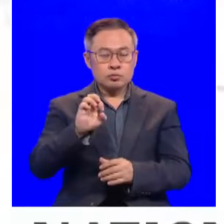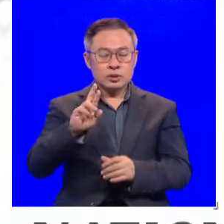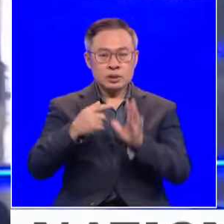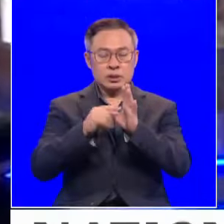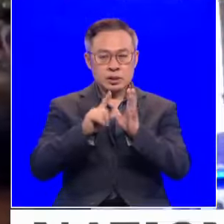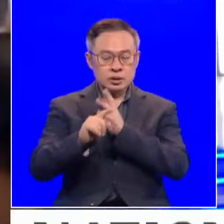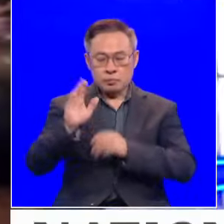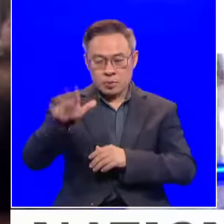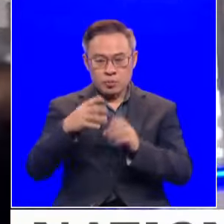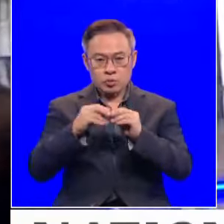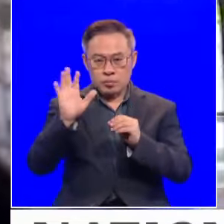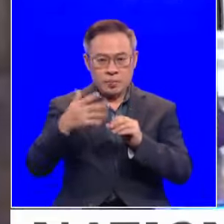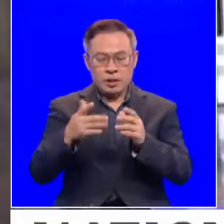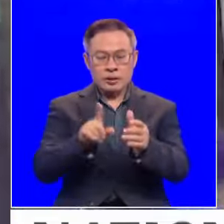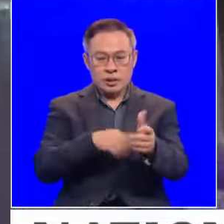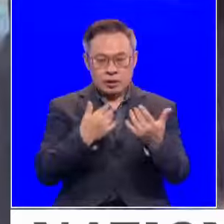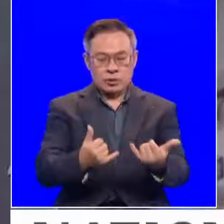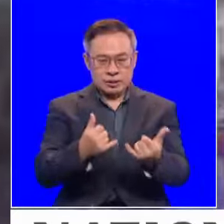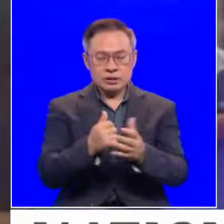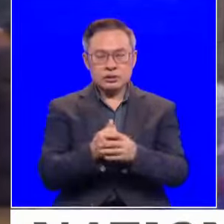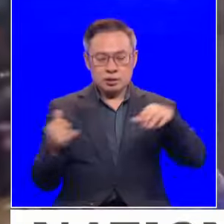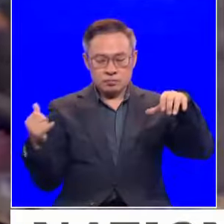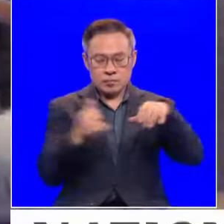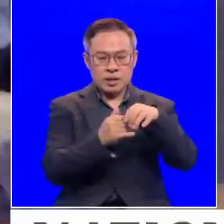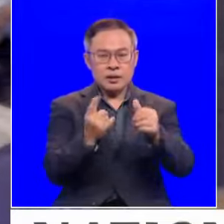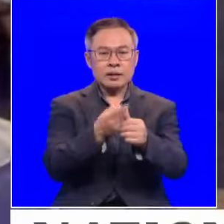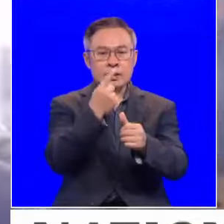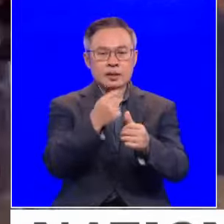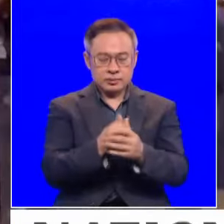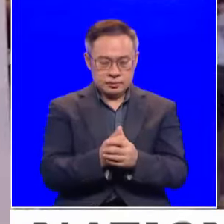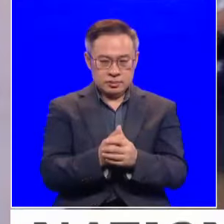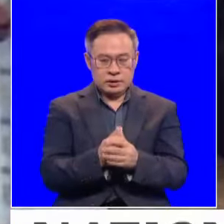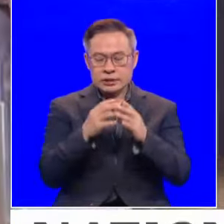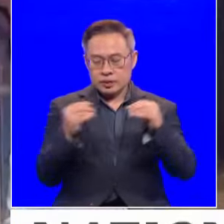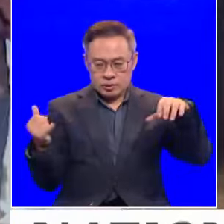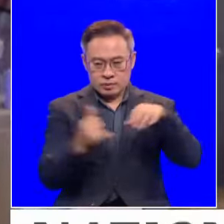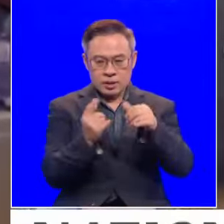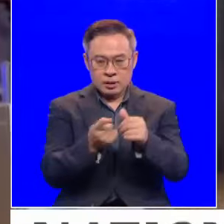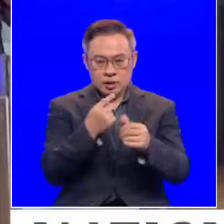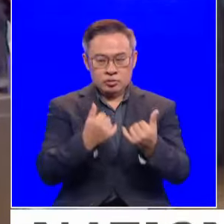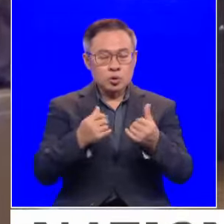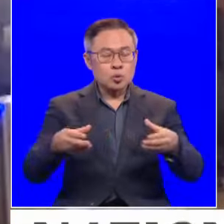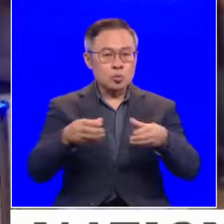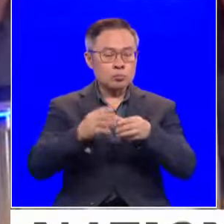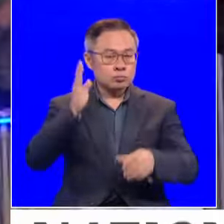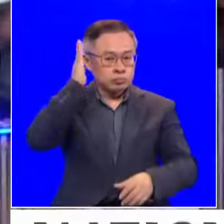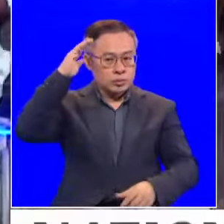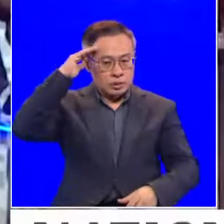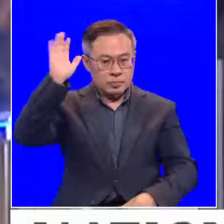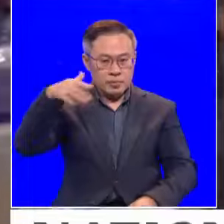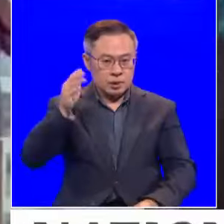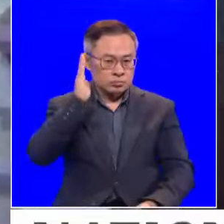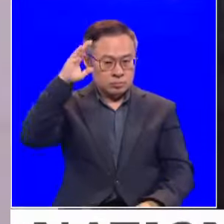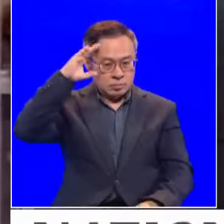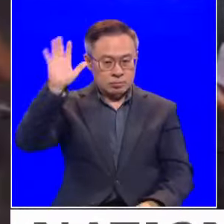าหลายครั้งแล้วนะคะซึ่งครั้งนี้ก็ถือว่าเป็นการปรากฏตัวครั้งแรกค่ะส่วนกลุ่มของร้อยเอกธรรมนัสนะคะในฐ